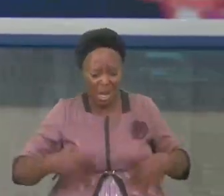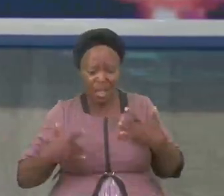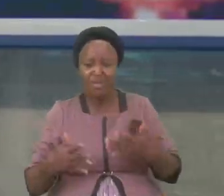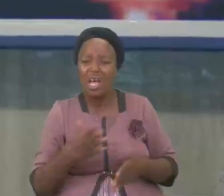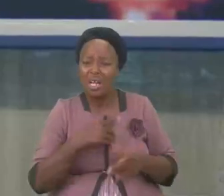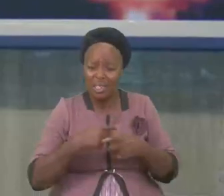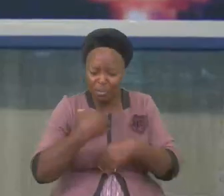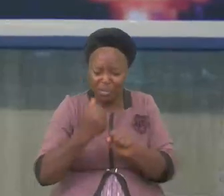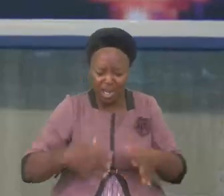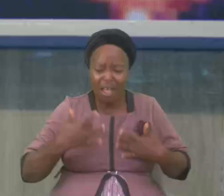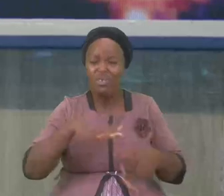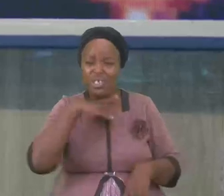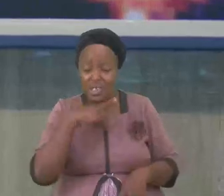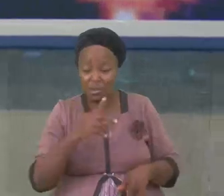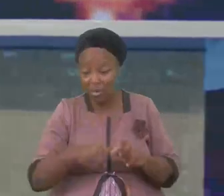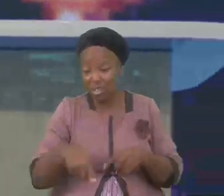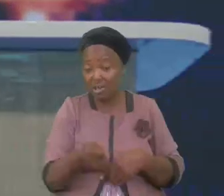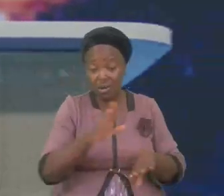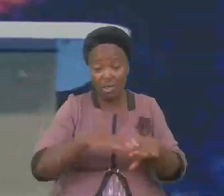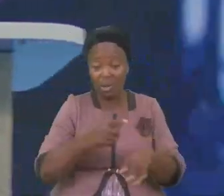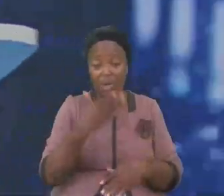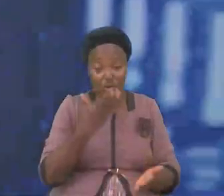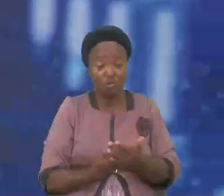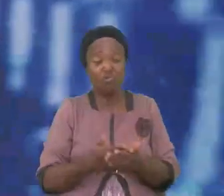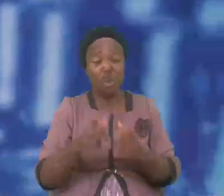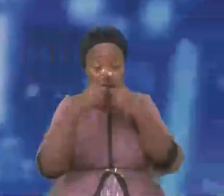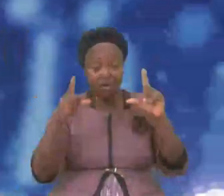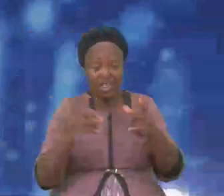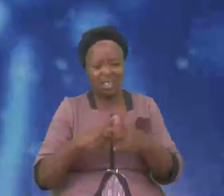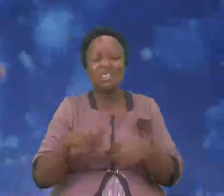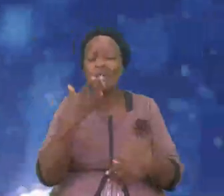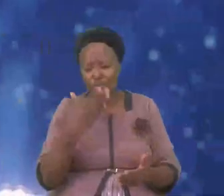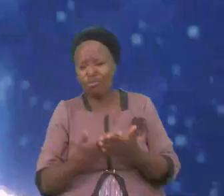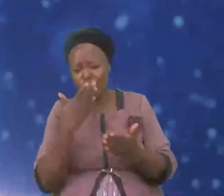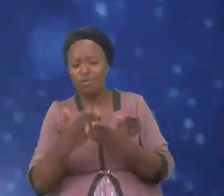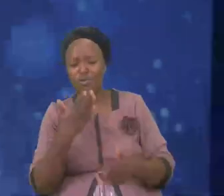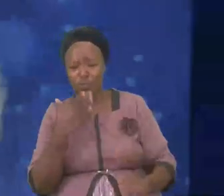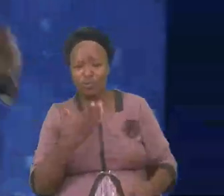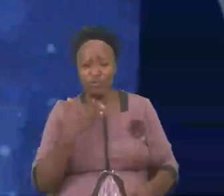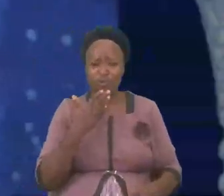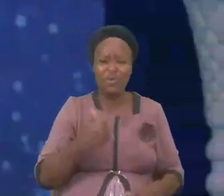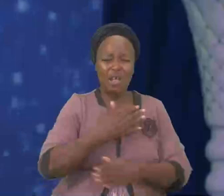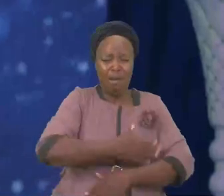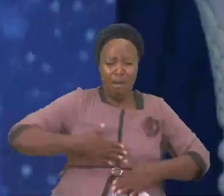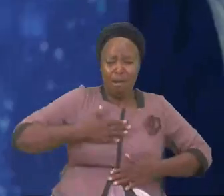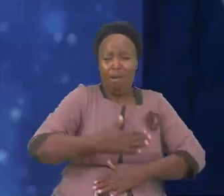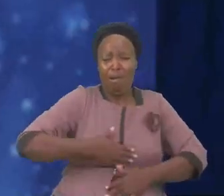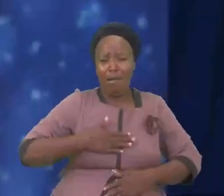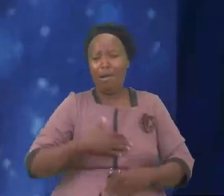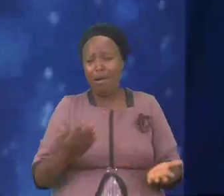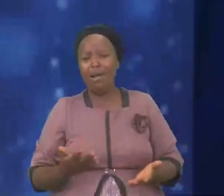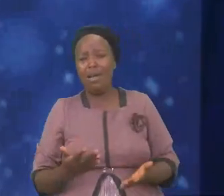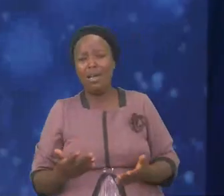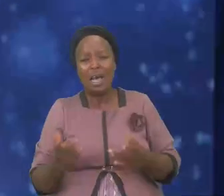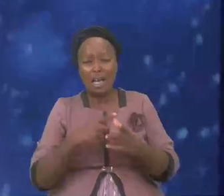souille les vies. Mais ils donne de bon langage à cela. et ils disent,